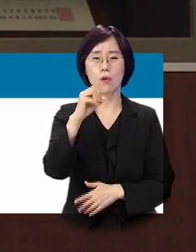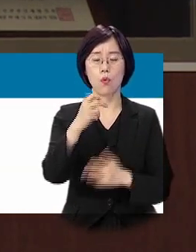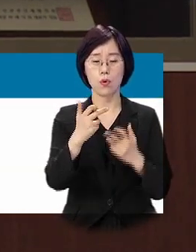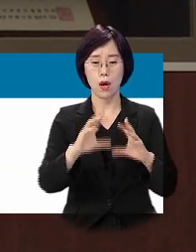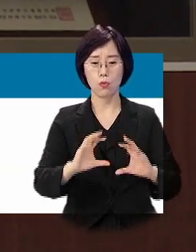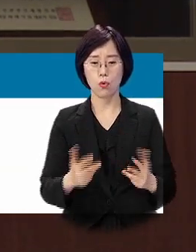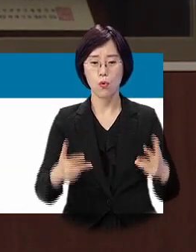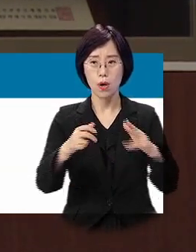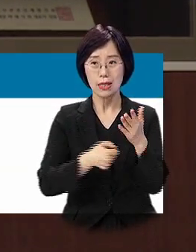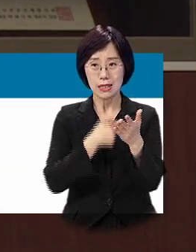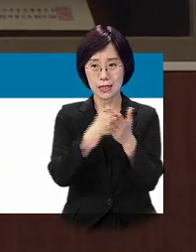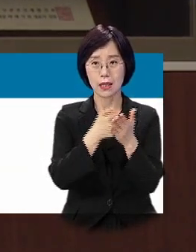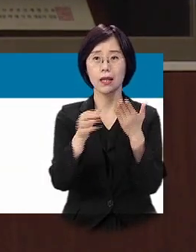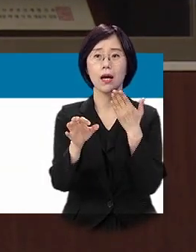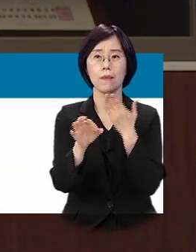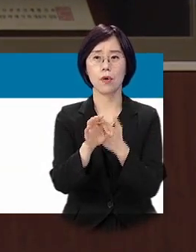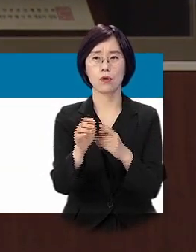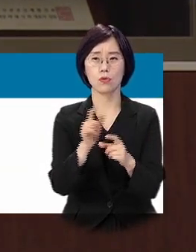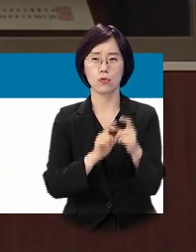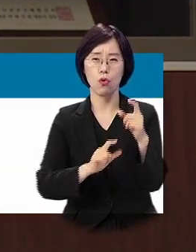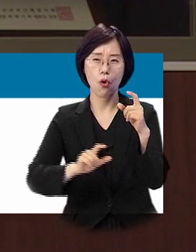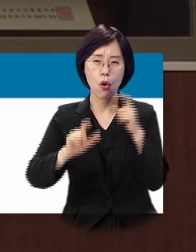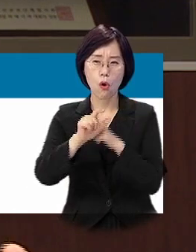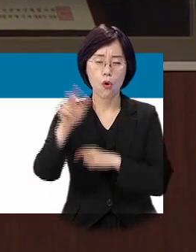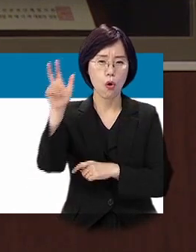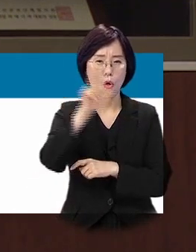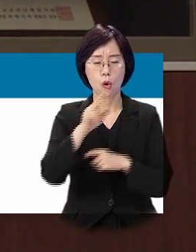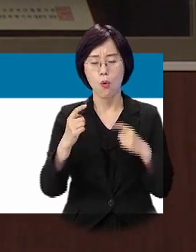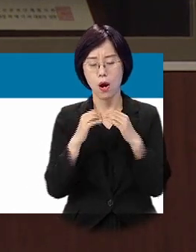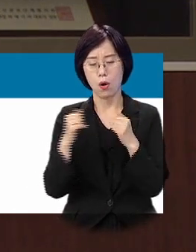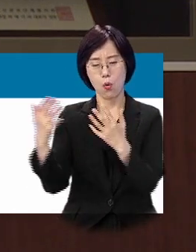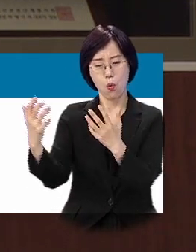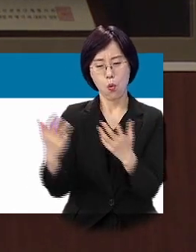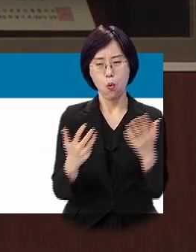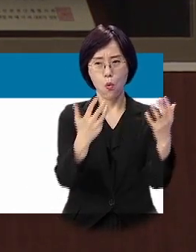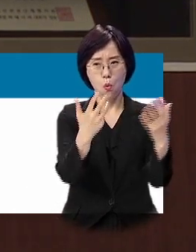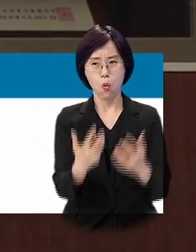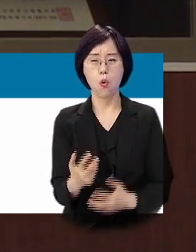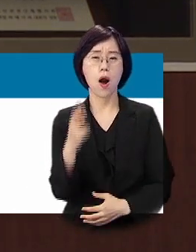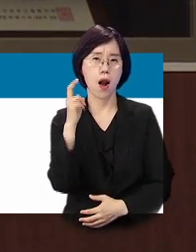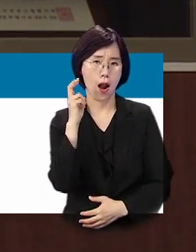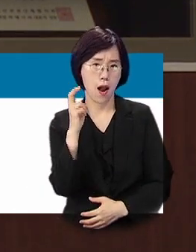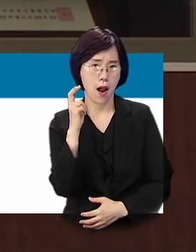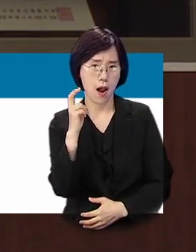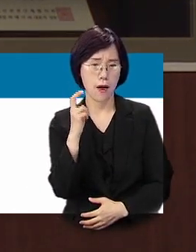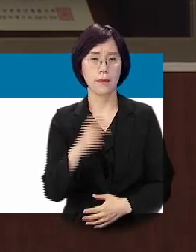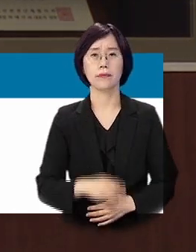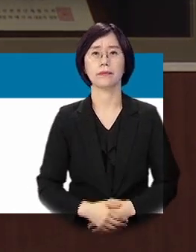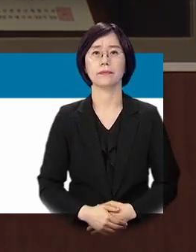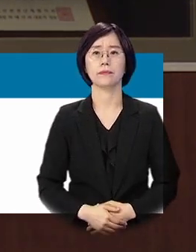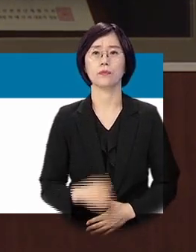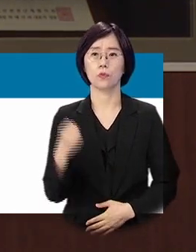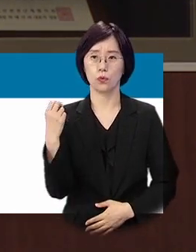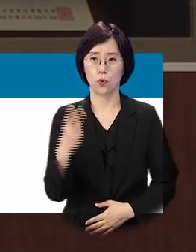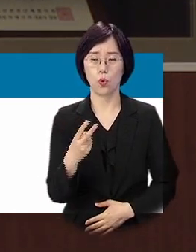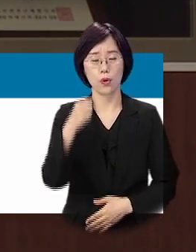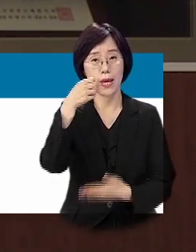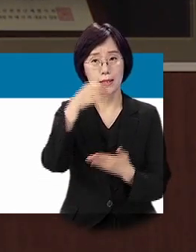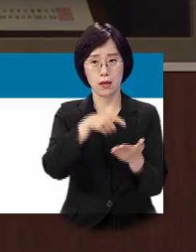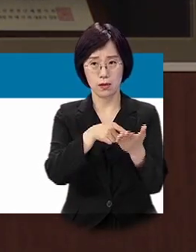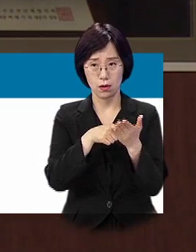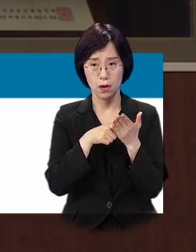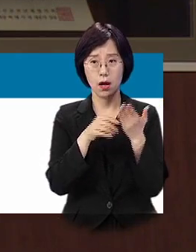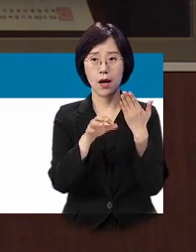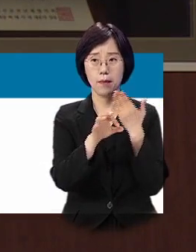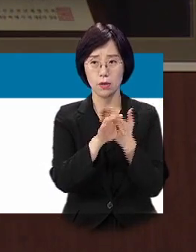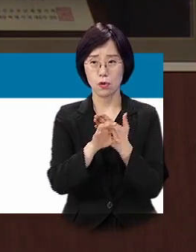국립공원 으로 진행돼 된다면 훨씬 더 많은 전국의 이제 관광객이 올 가능성이 많고 또 예산도